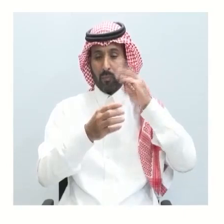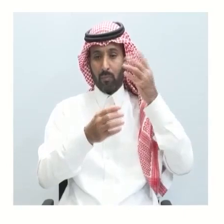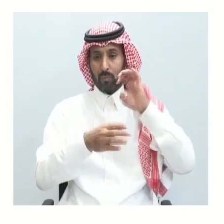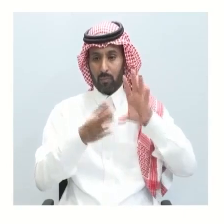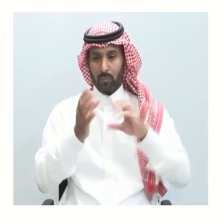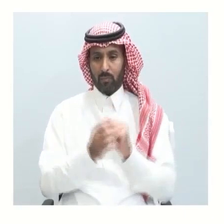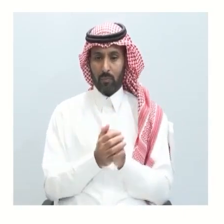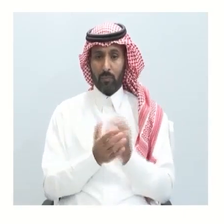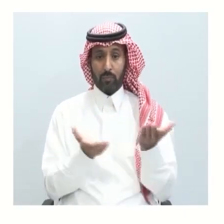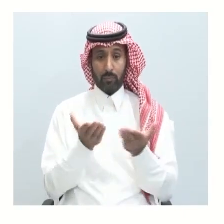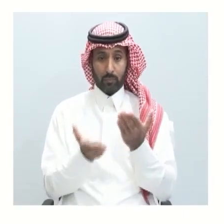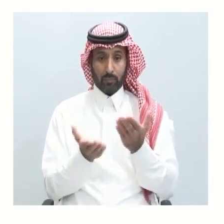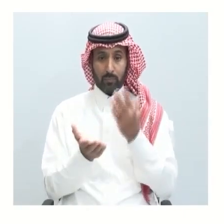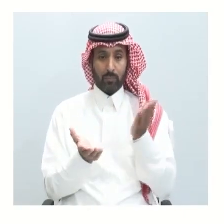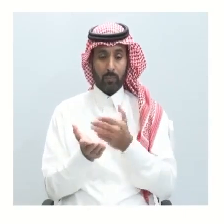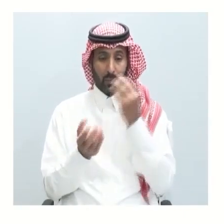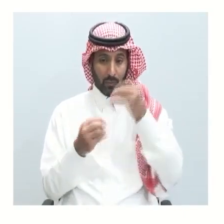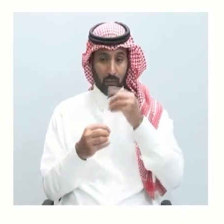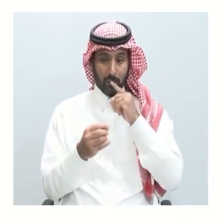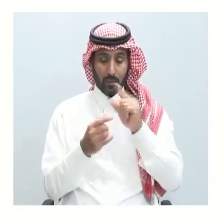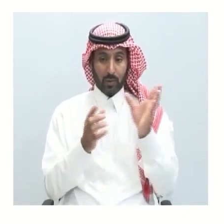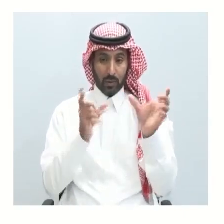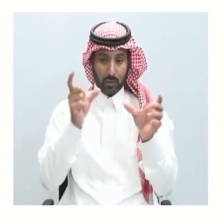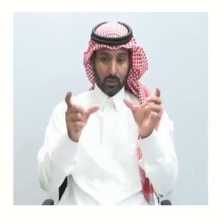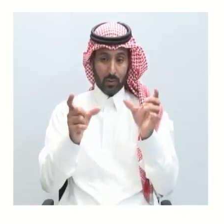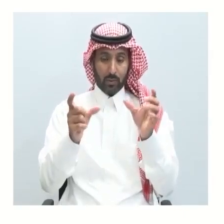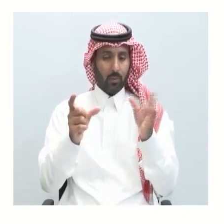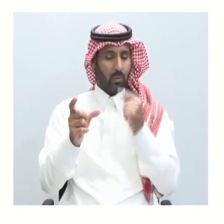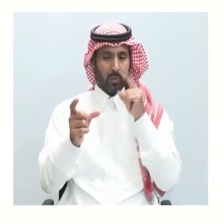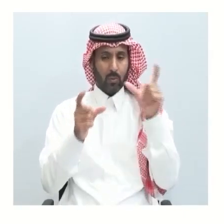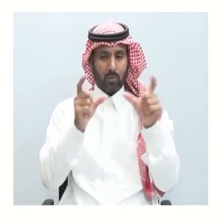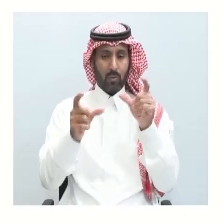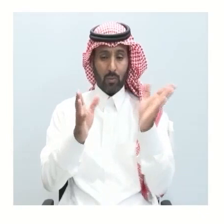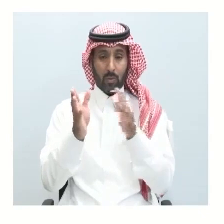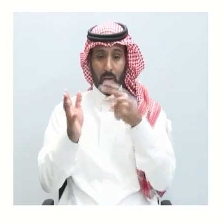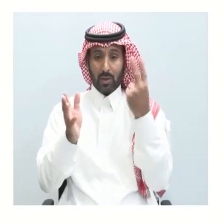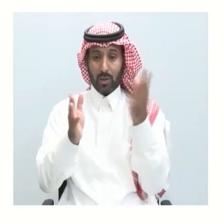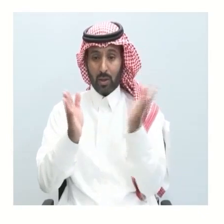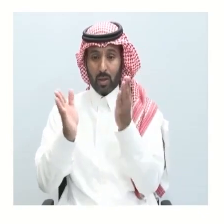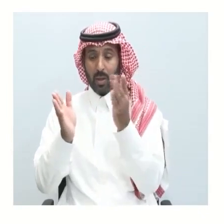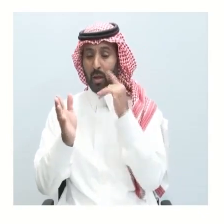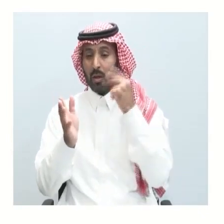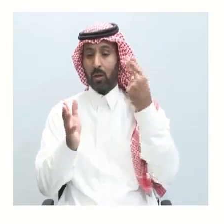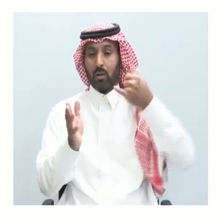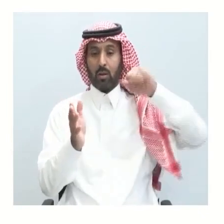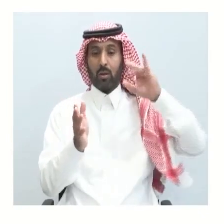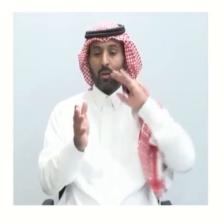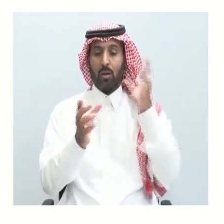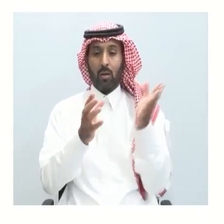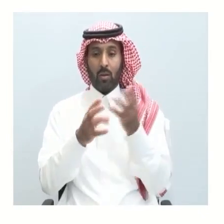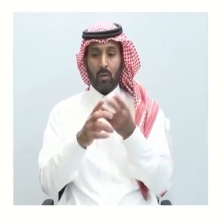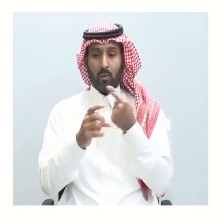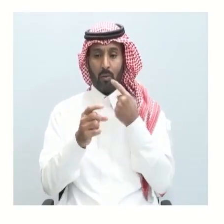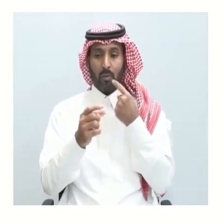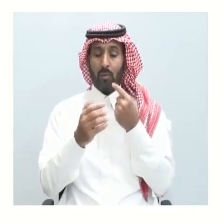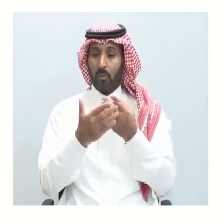الكيميائية الموزونة. ركز الآن، هل يوجد معاملات؟ أين توجد المعاملات؟ فقط في يوديد الهيدروجين في النواتج. هنا